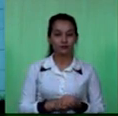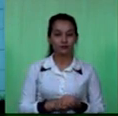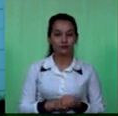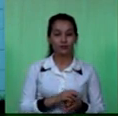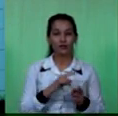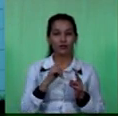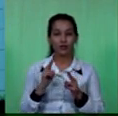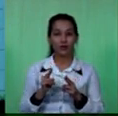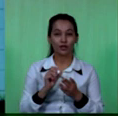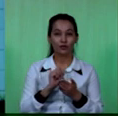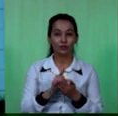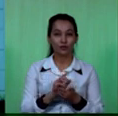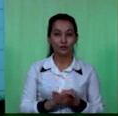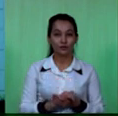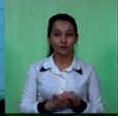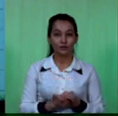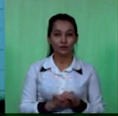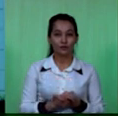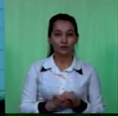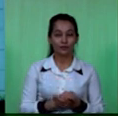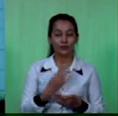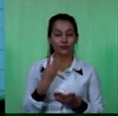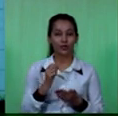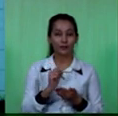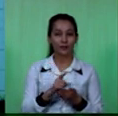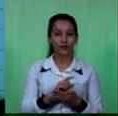Navbatdagi topshiriq 4-masala.